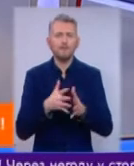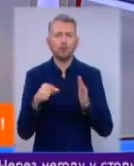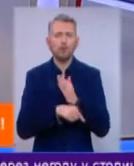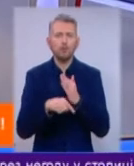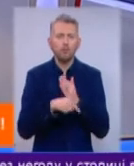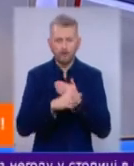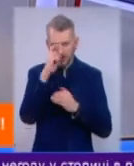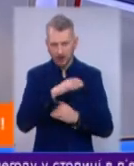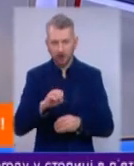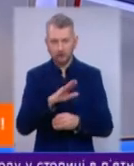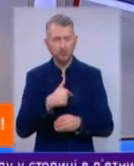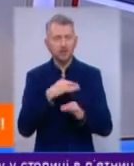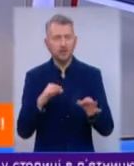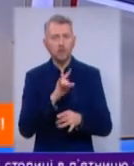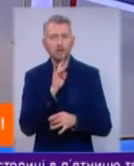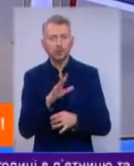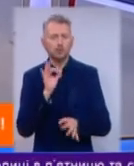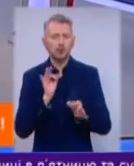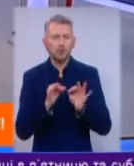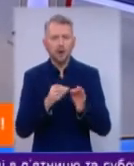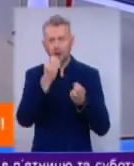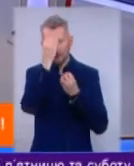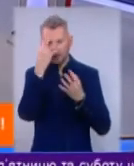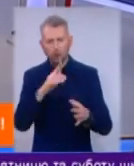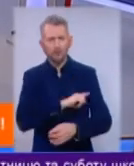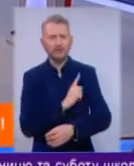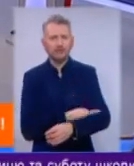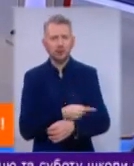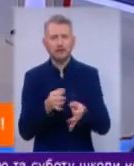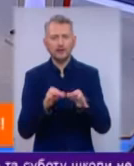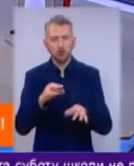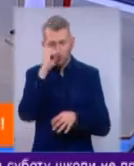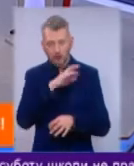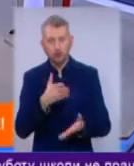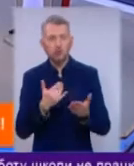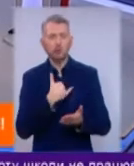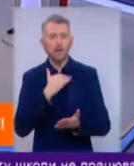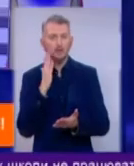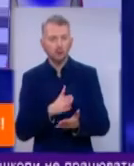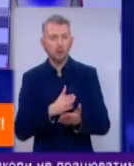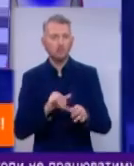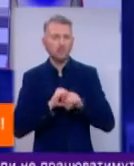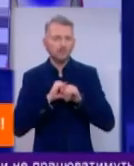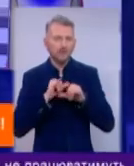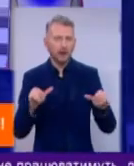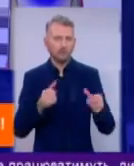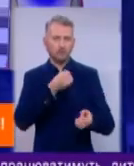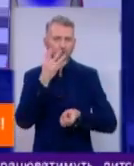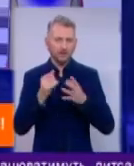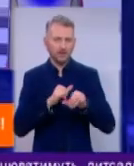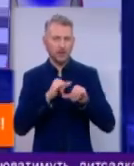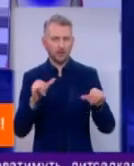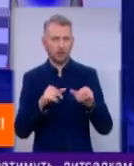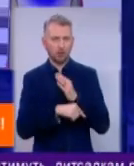станемо нормальною, цивілізованою, сильною, незалежною країною, якщо у нас буде процвітати корупція. Наша